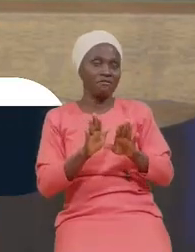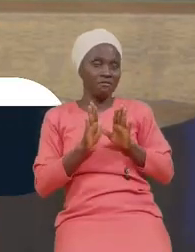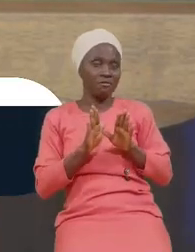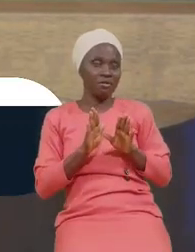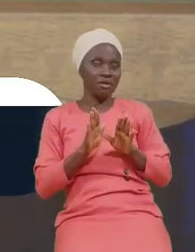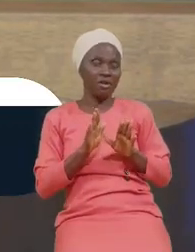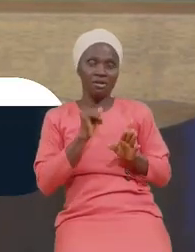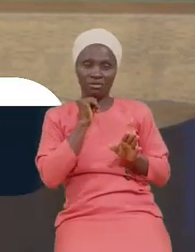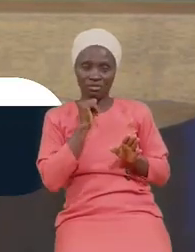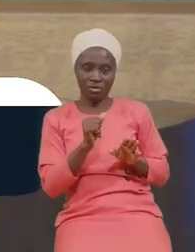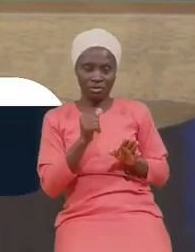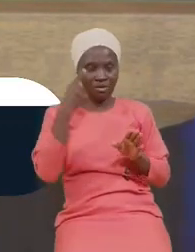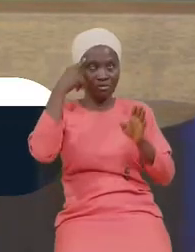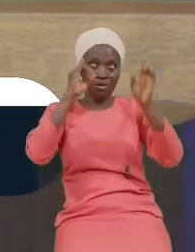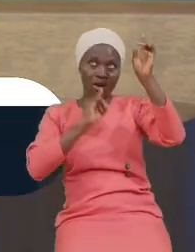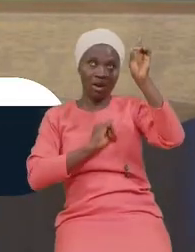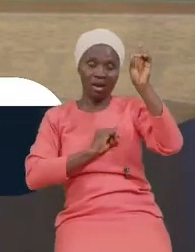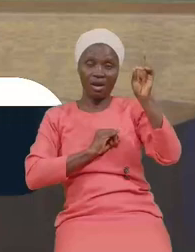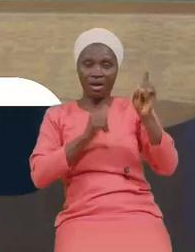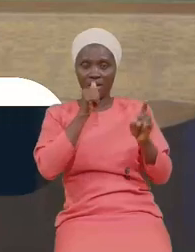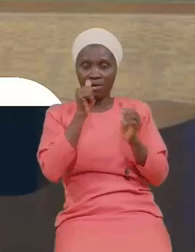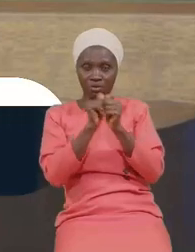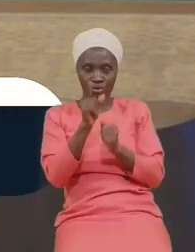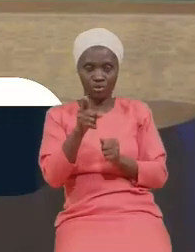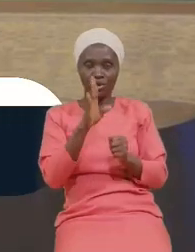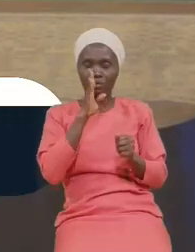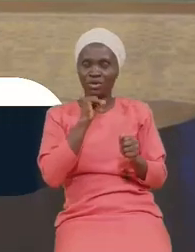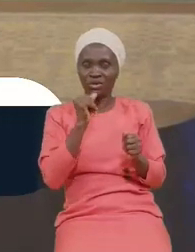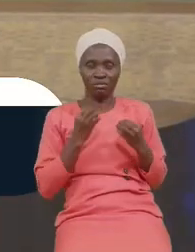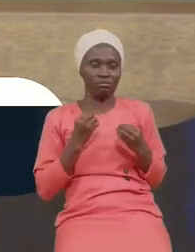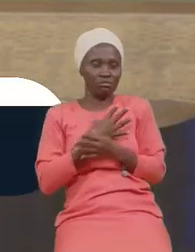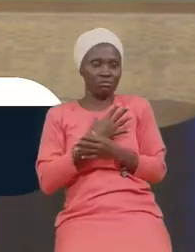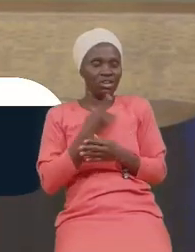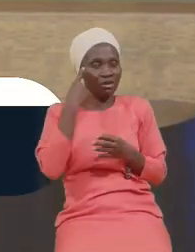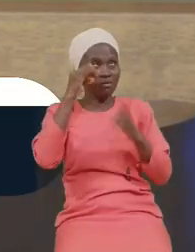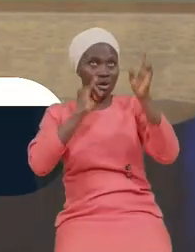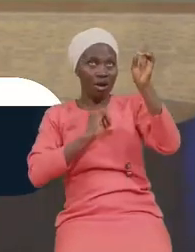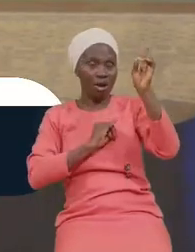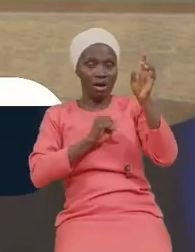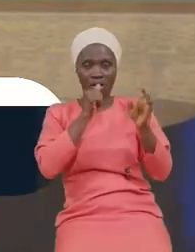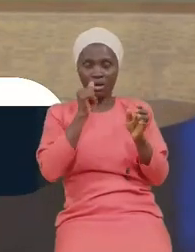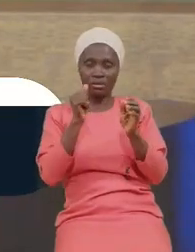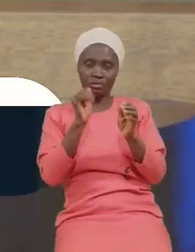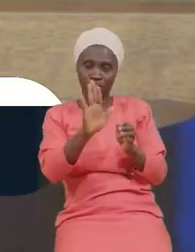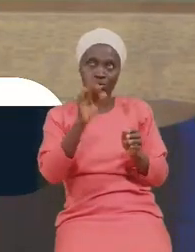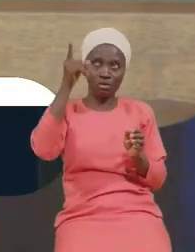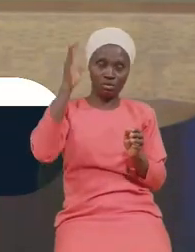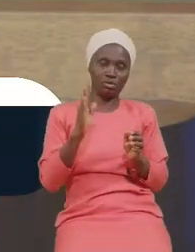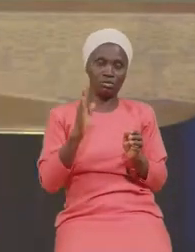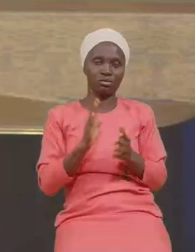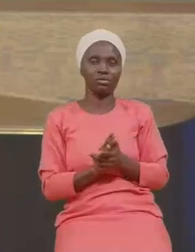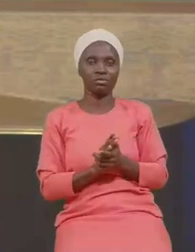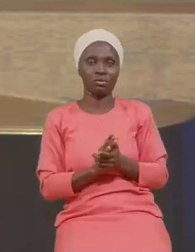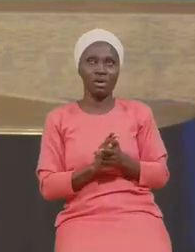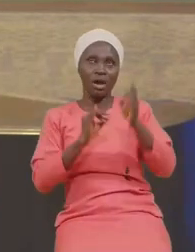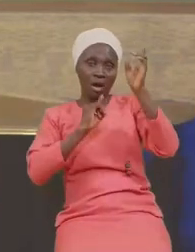avec toi ne promène pas des regards inquiets car je suis ton Dieu je